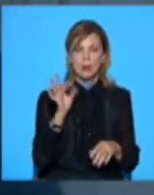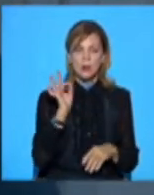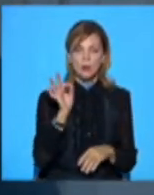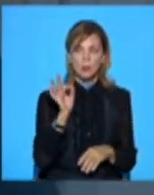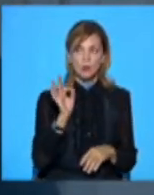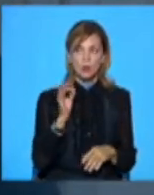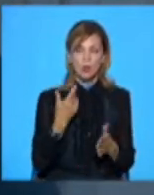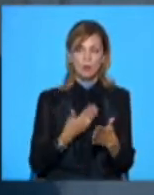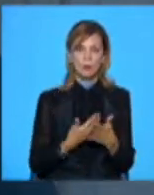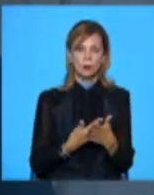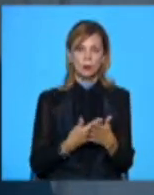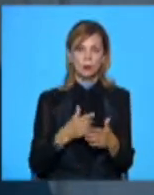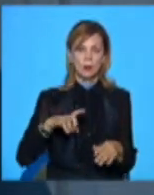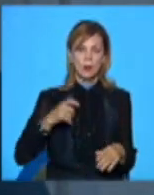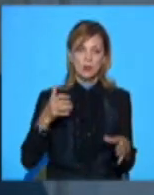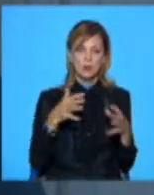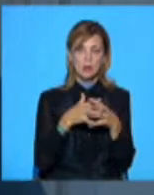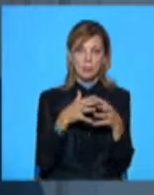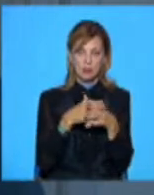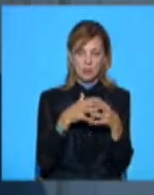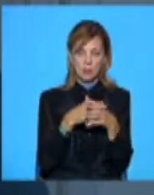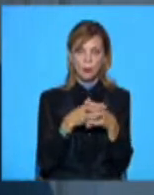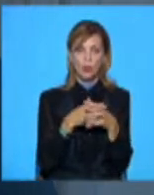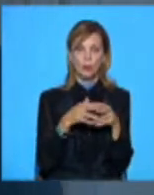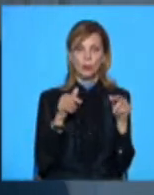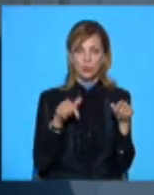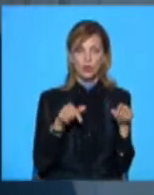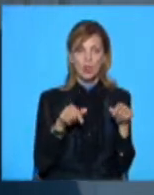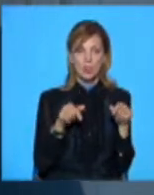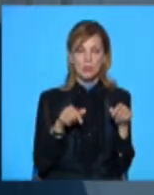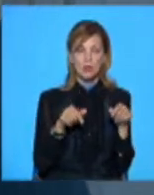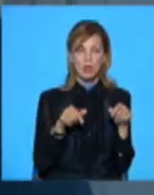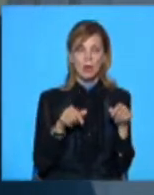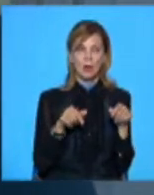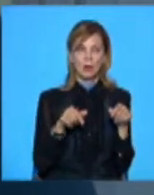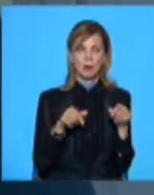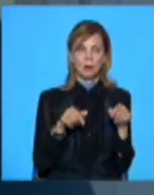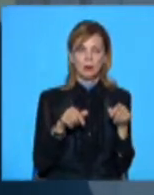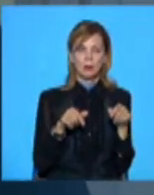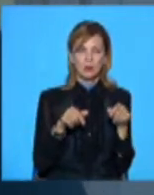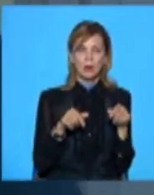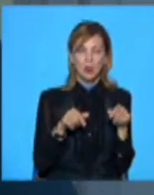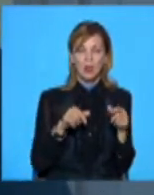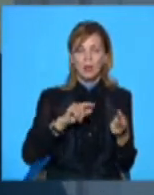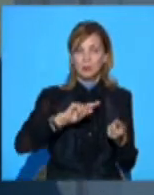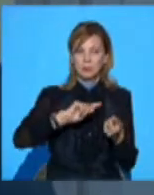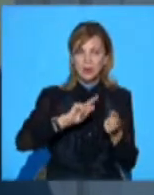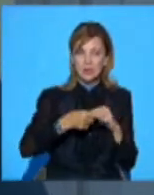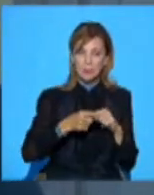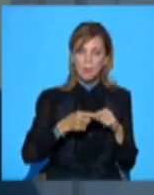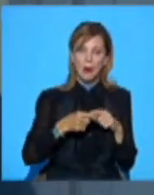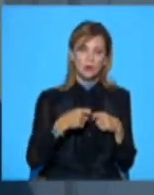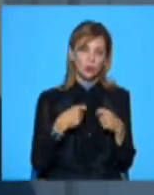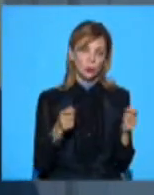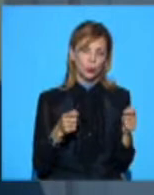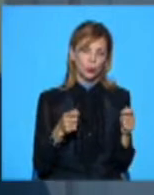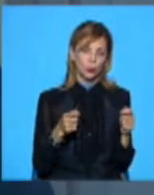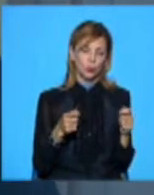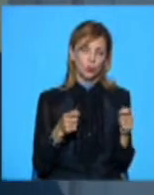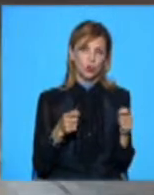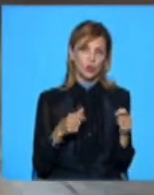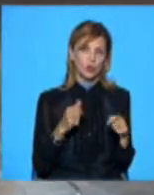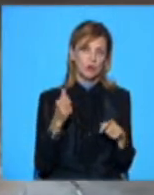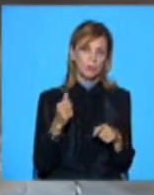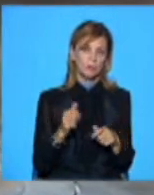dat fiind faptul că există războiul și conotația asta a puterii schimbătoare, dar profund